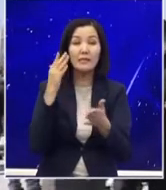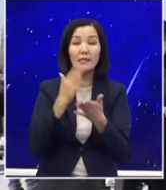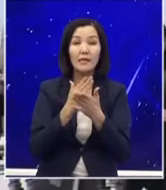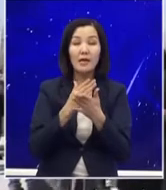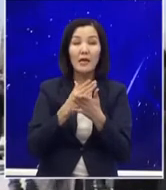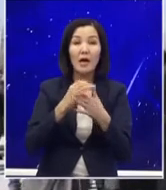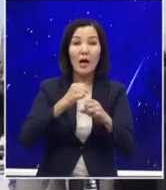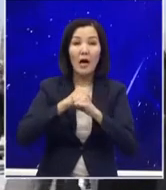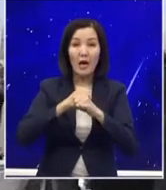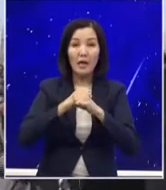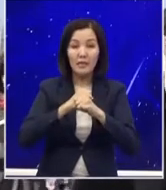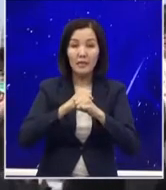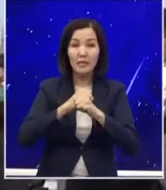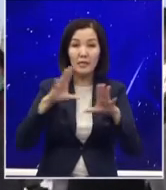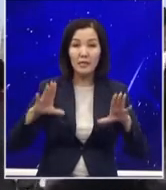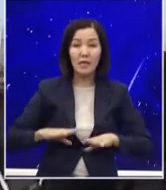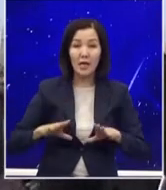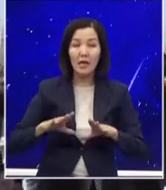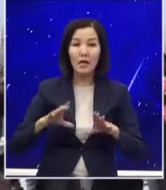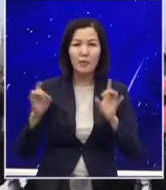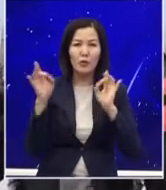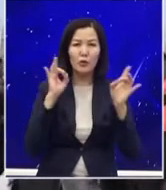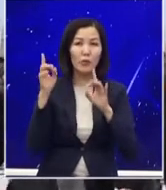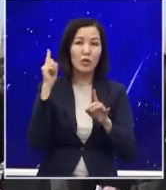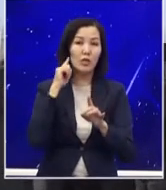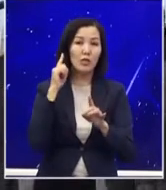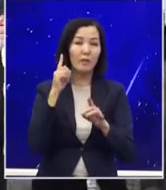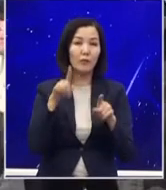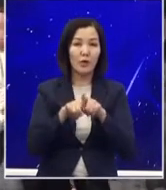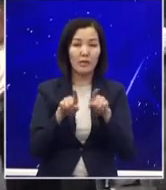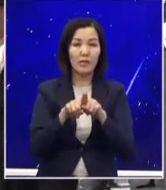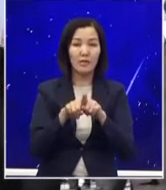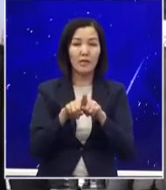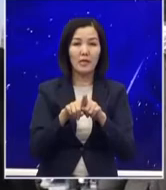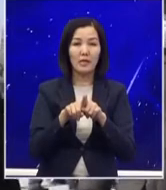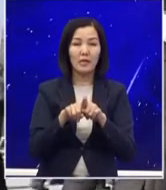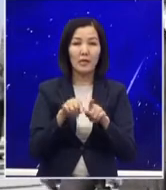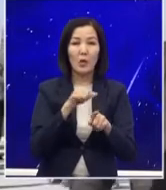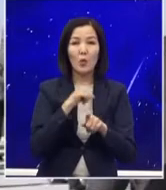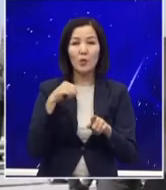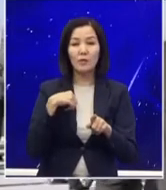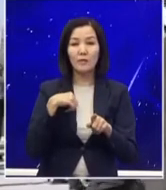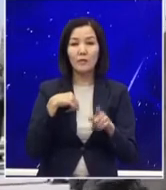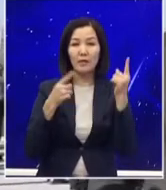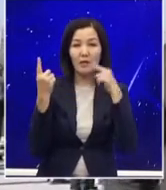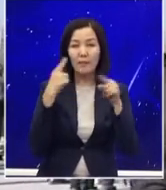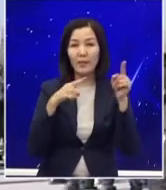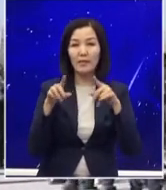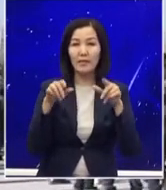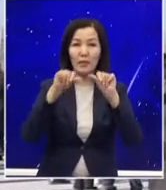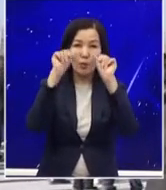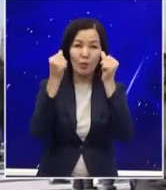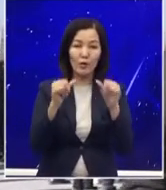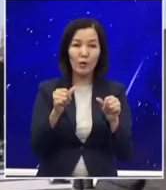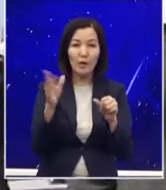құлағы елеңдеп бір дүбірді тыңдап тұрғандай бір сондай бір сипат береді. Өзіміздің осы композициялық өзіміздің көңілімізден шықты.